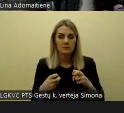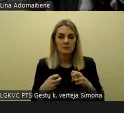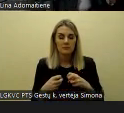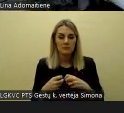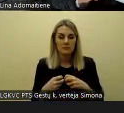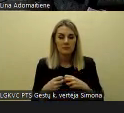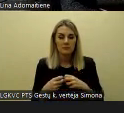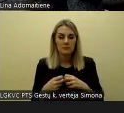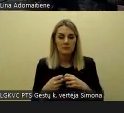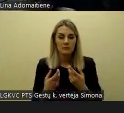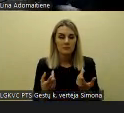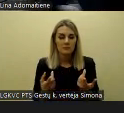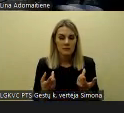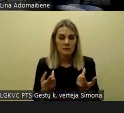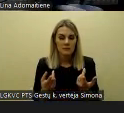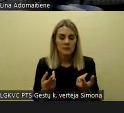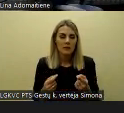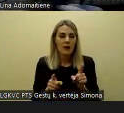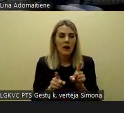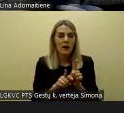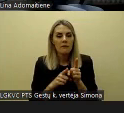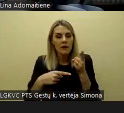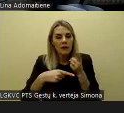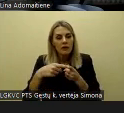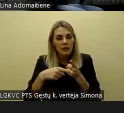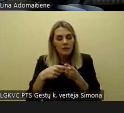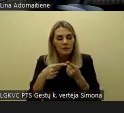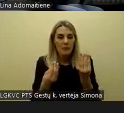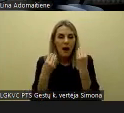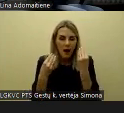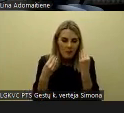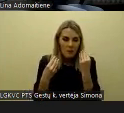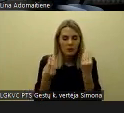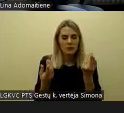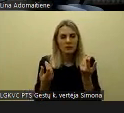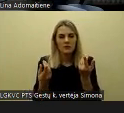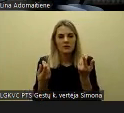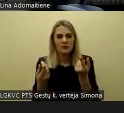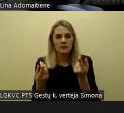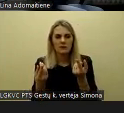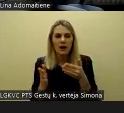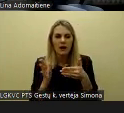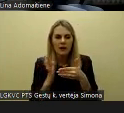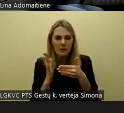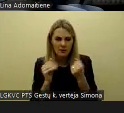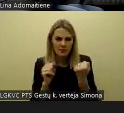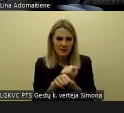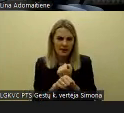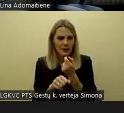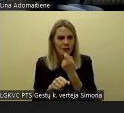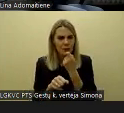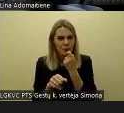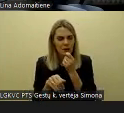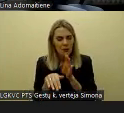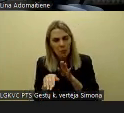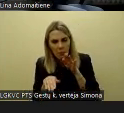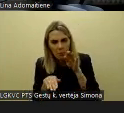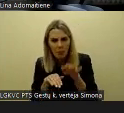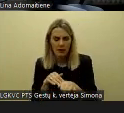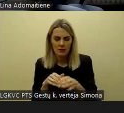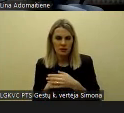pavienės disciplinos, pavienio dalyko ar kažkokios tyrimo praktikos ribas. Ir aš noriu pasakyti, kad žiūrėjimas tik iš